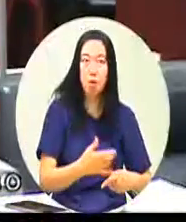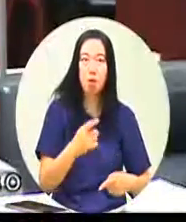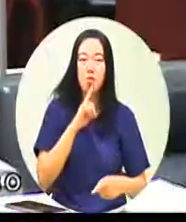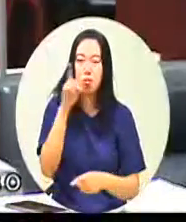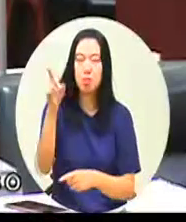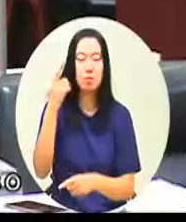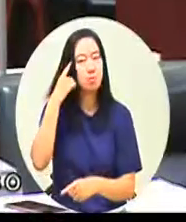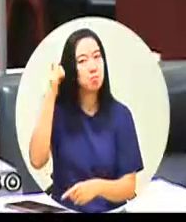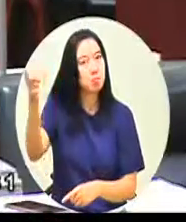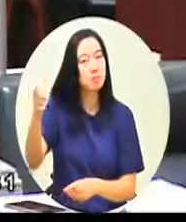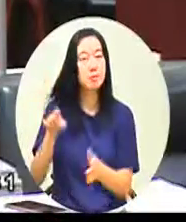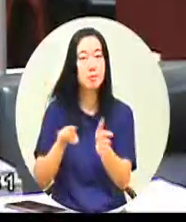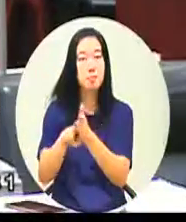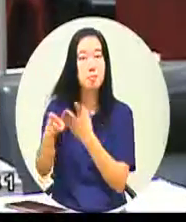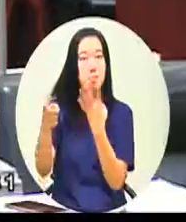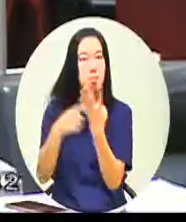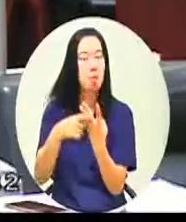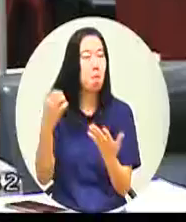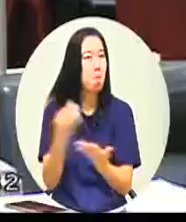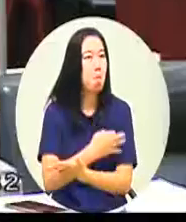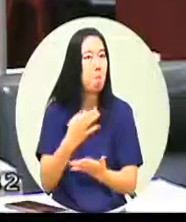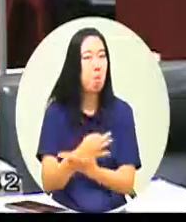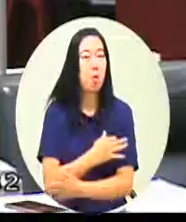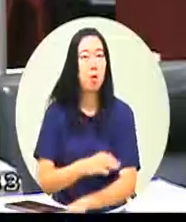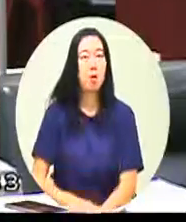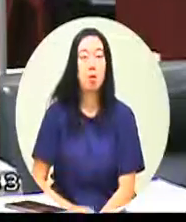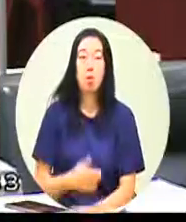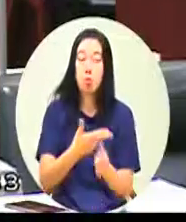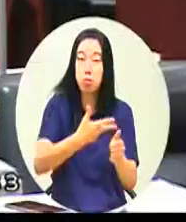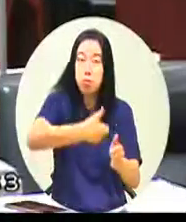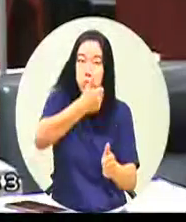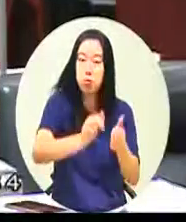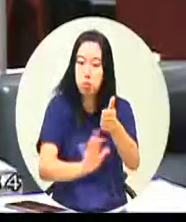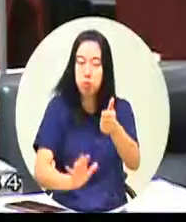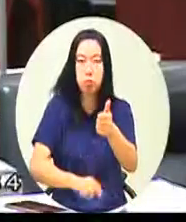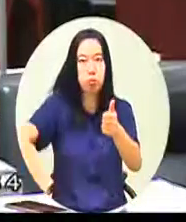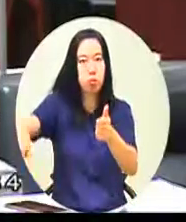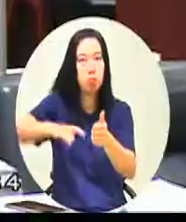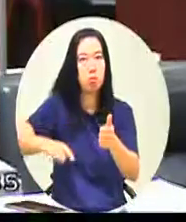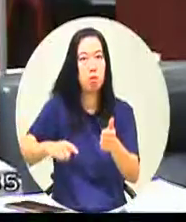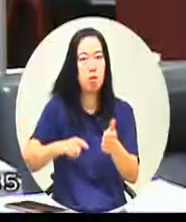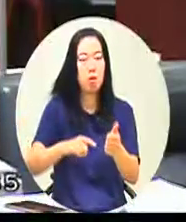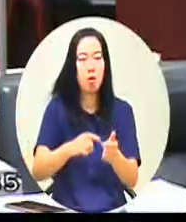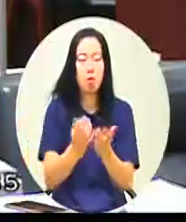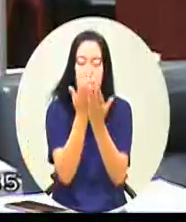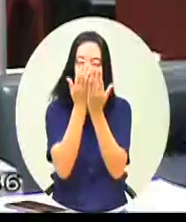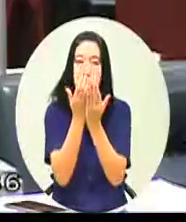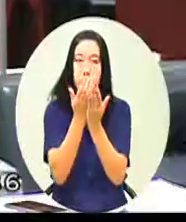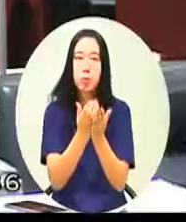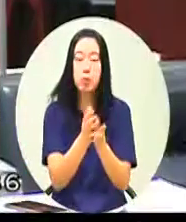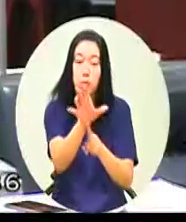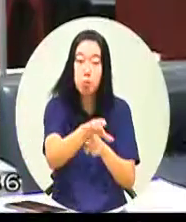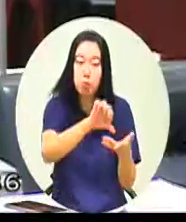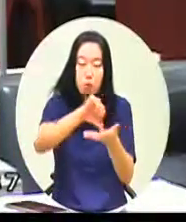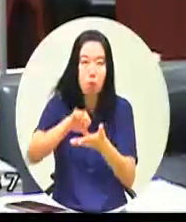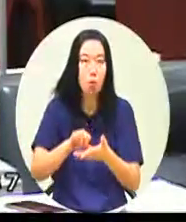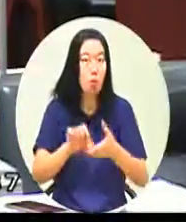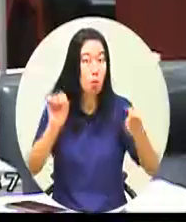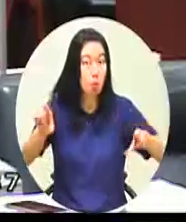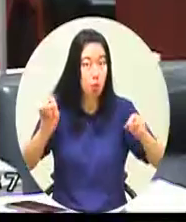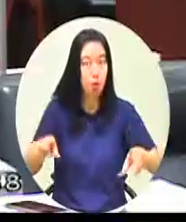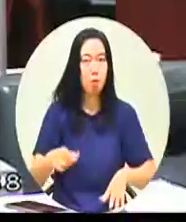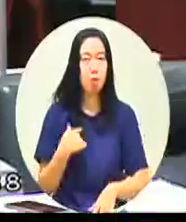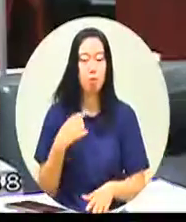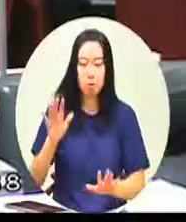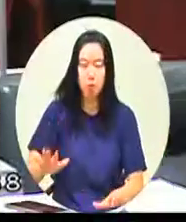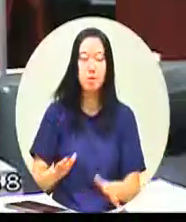业不够。以李干事伊唔是农诶，他不是农业科的，所以讲唔知呀。所以讲一车吼，啊，要拜